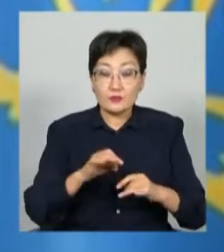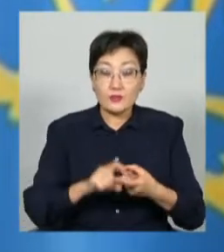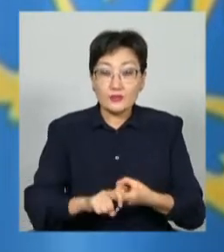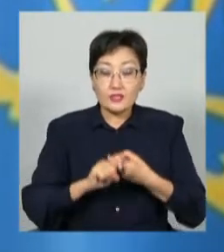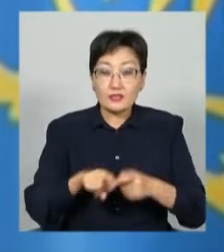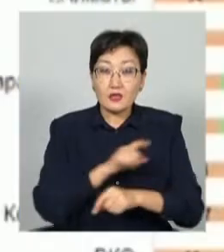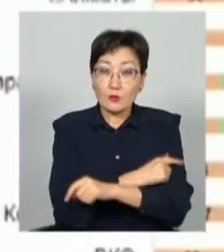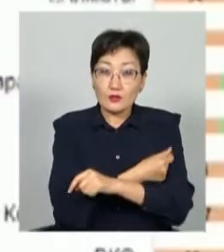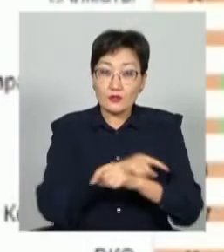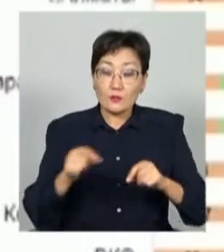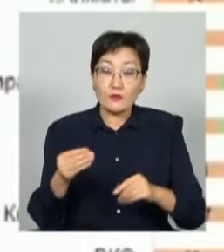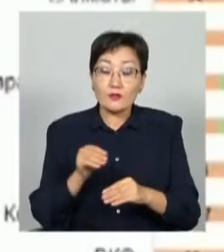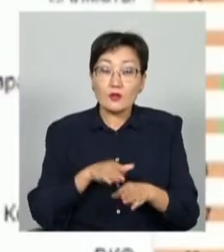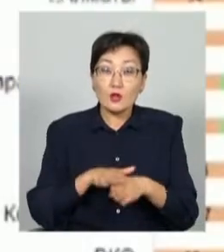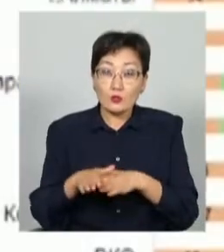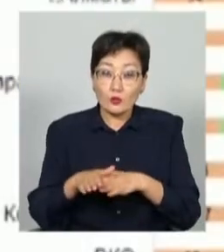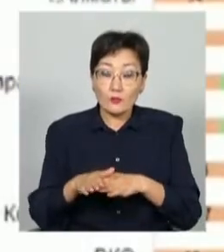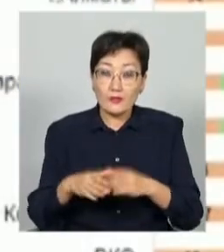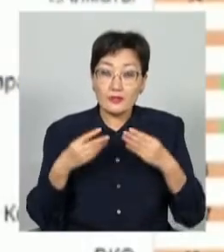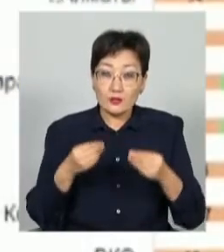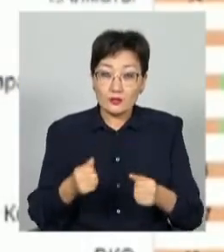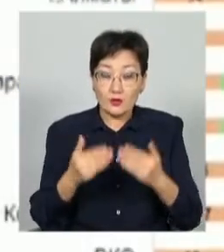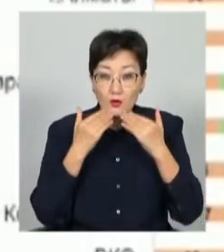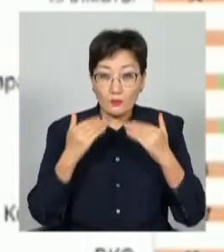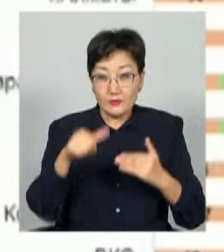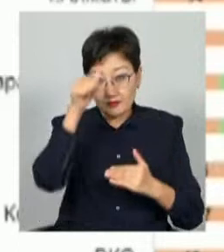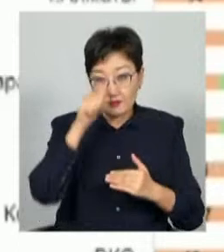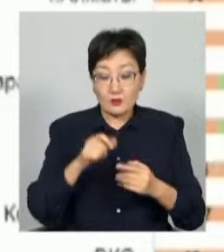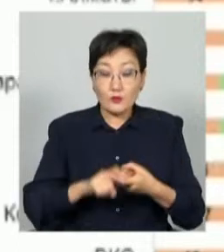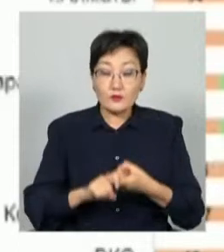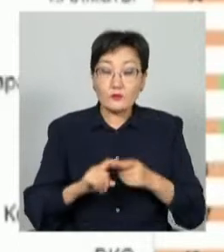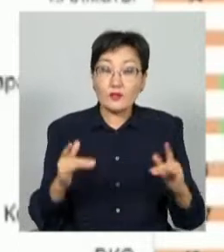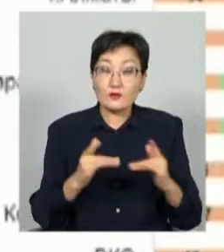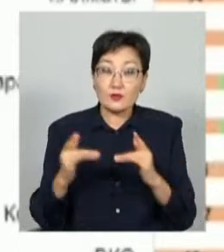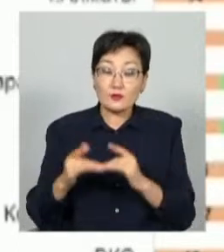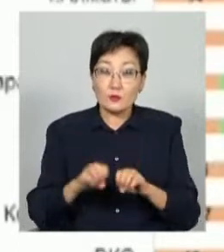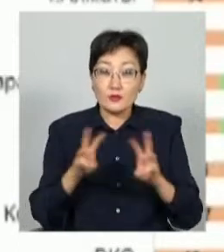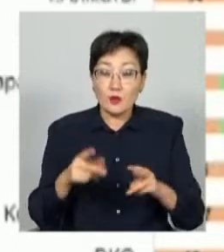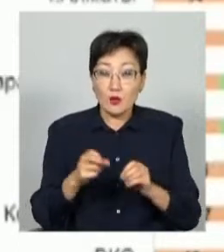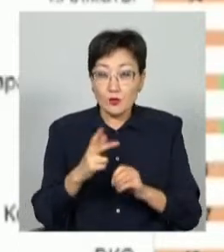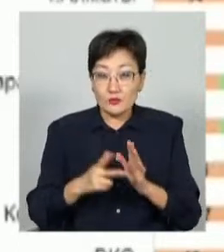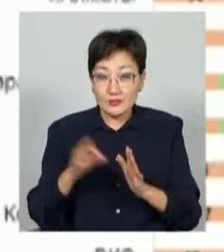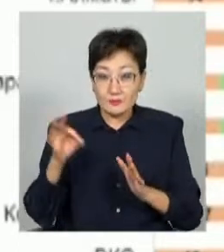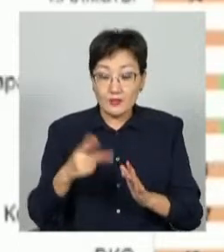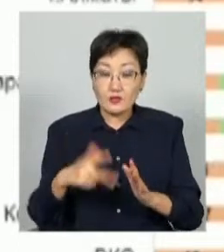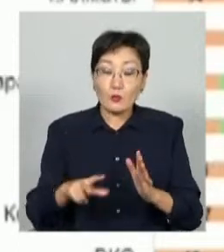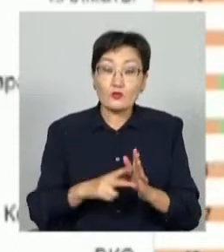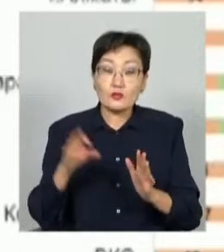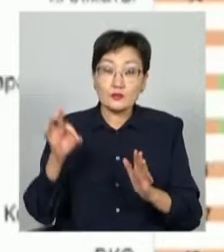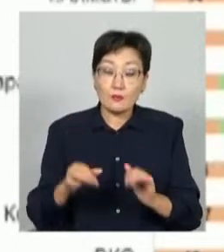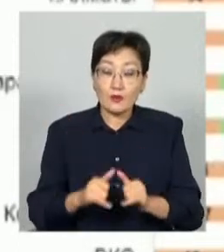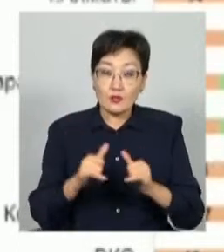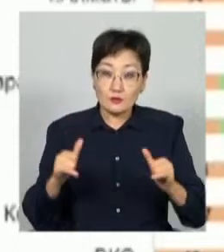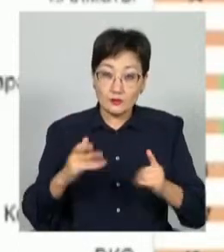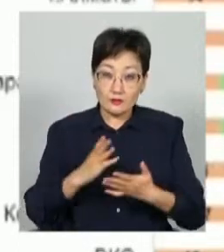инфекциялық ауруханалардың толуына әсер етті. Соңғы айда инфекциялық төсектерді қамту 18%-дан 38%-ға дейін